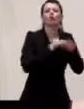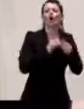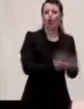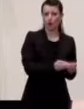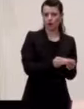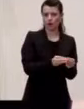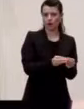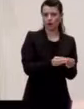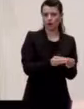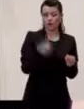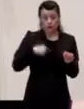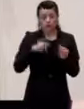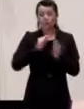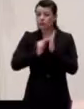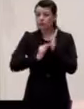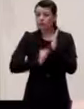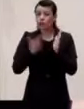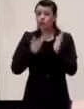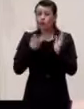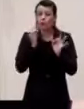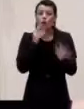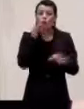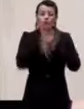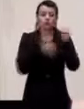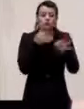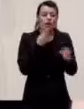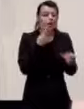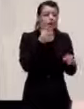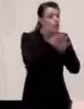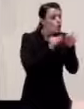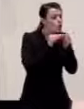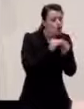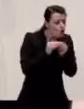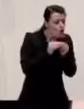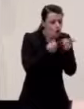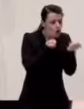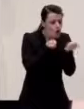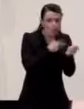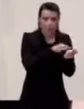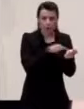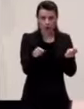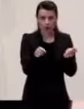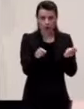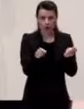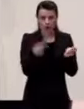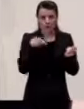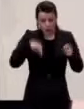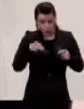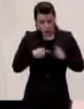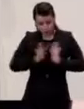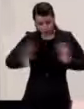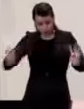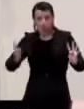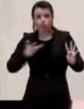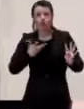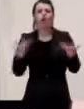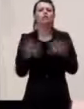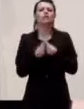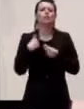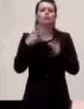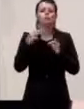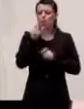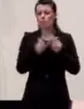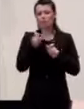sull'età e sul modo con cui devono essere trattate, su questi aspetti. Qui ci sono le persone che insieme a me hanno